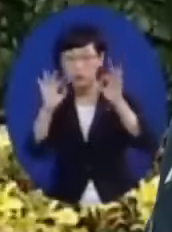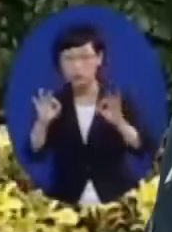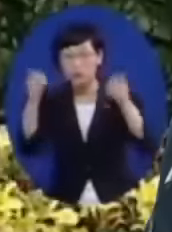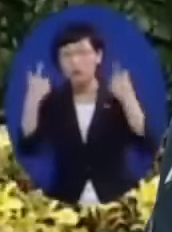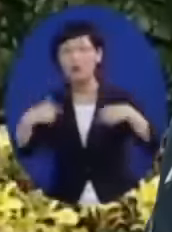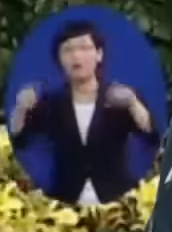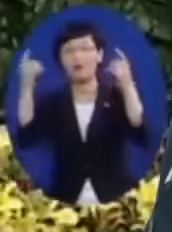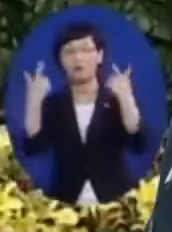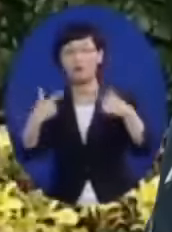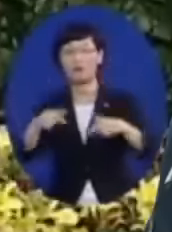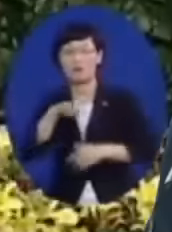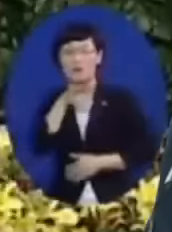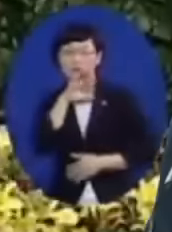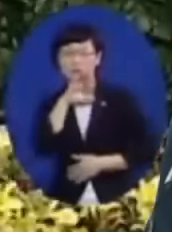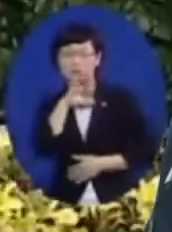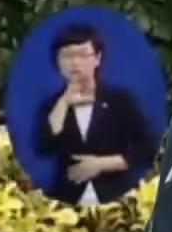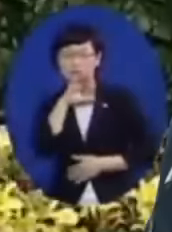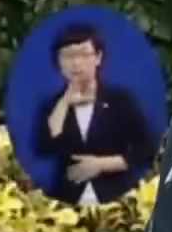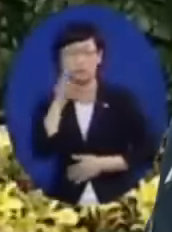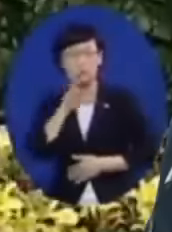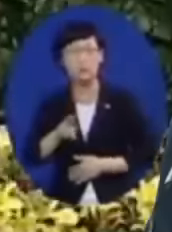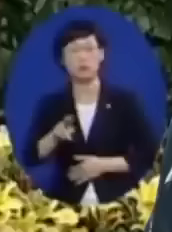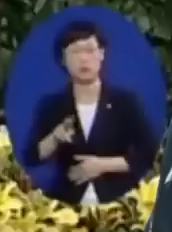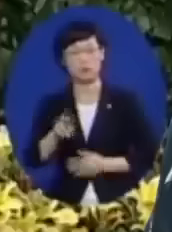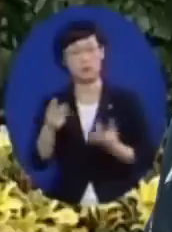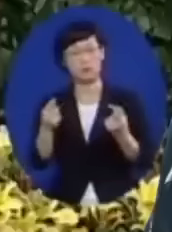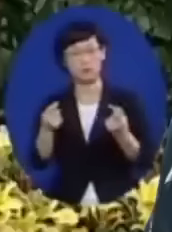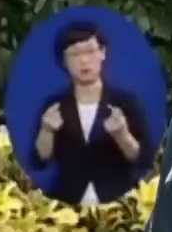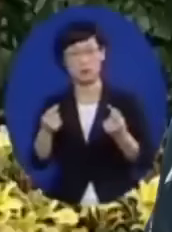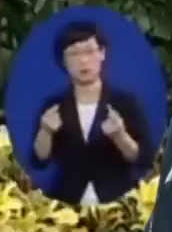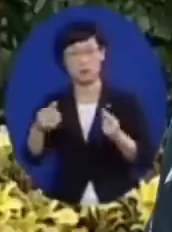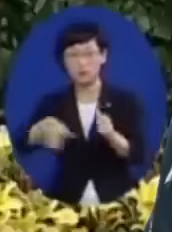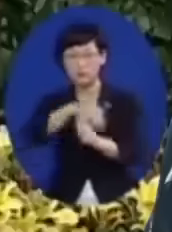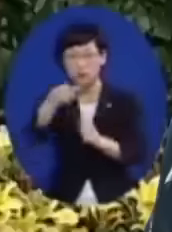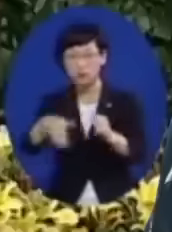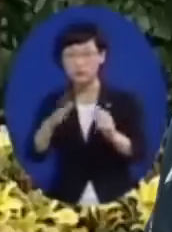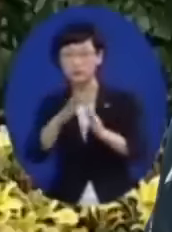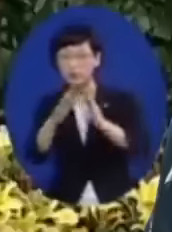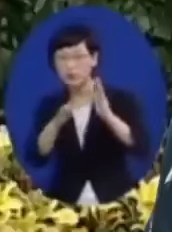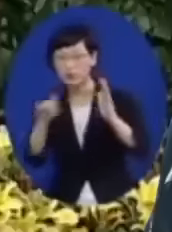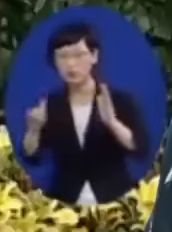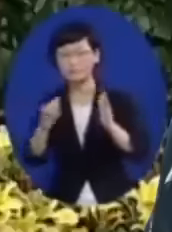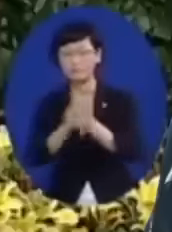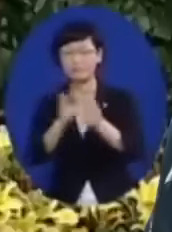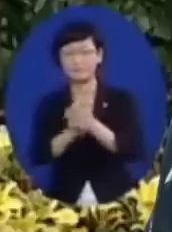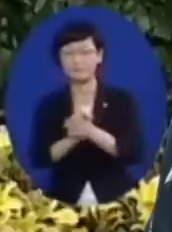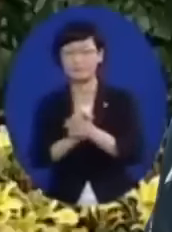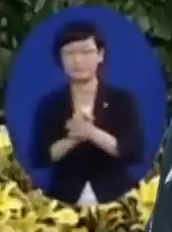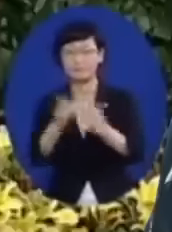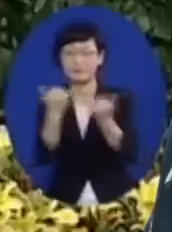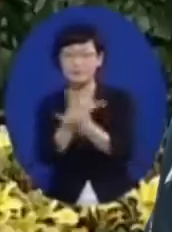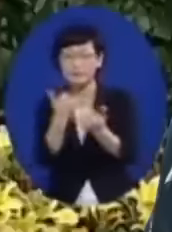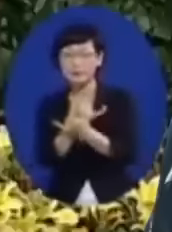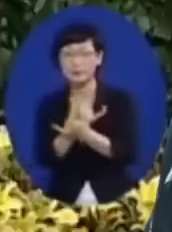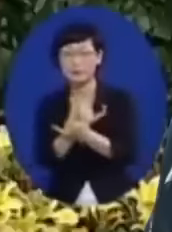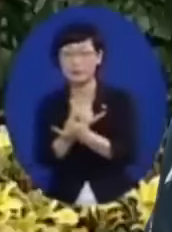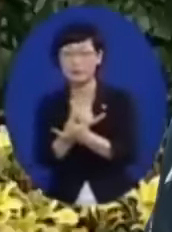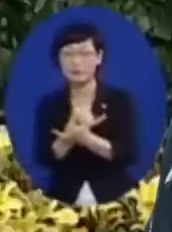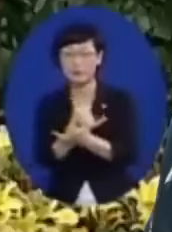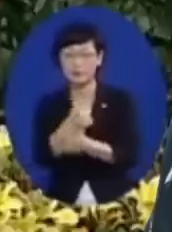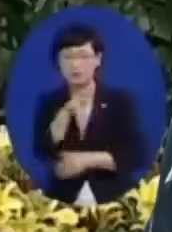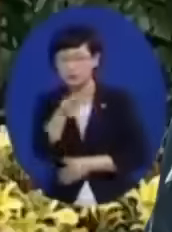항상 불만족합니다. 그리고 주변의 가족과 이웃, 친지 등 환경에